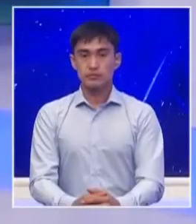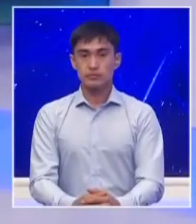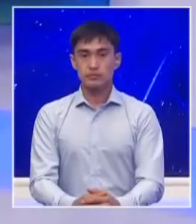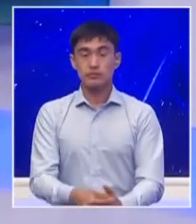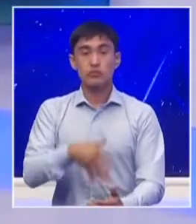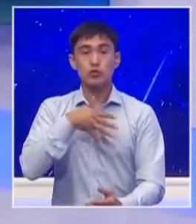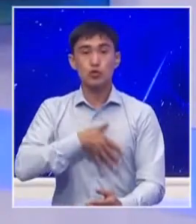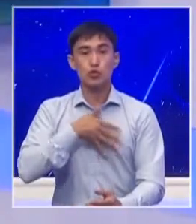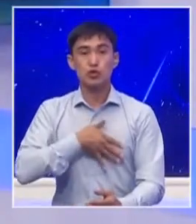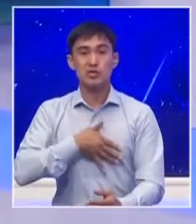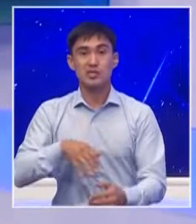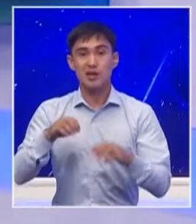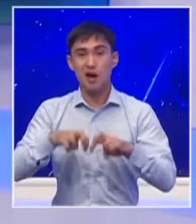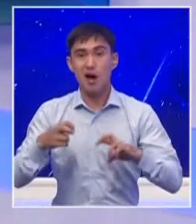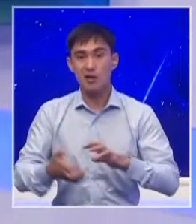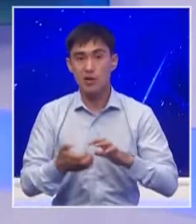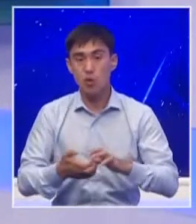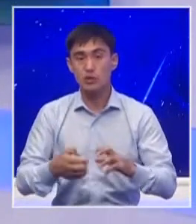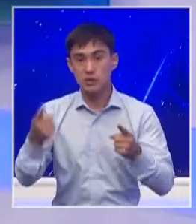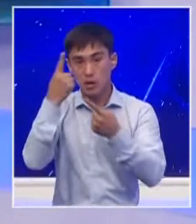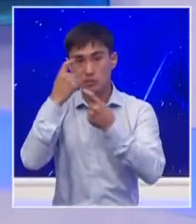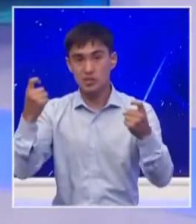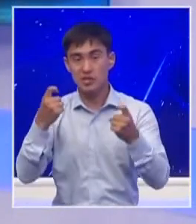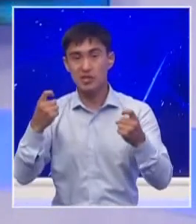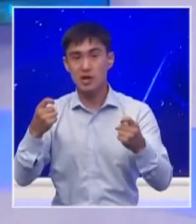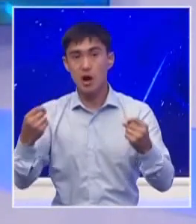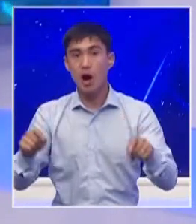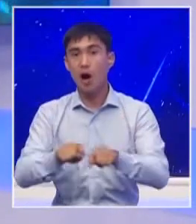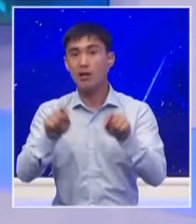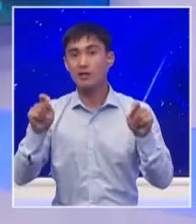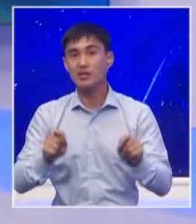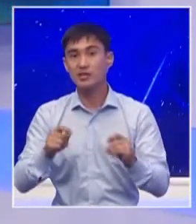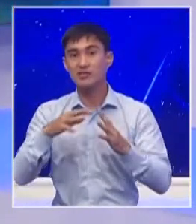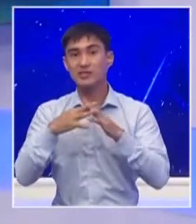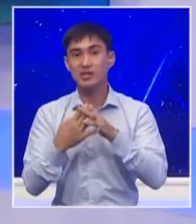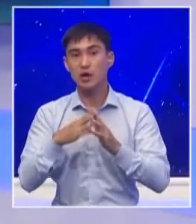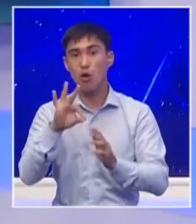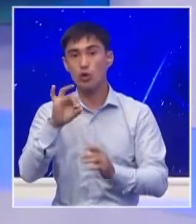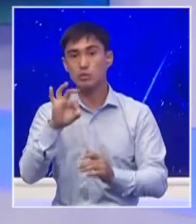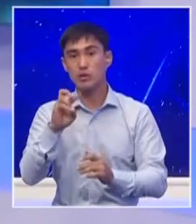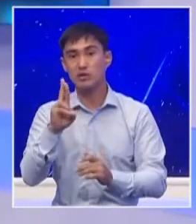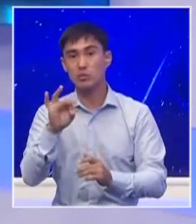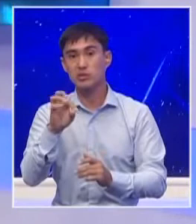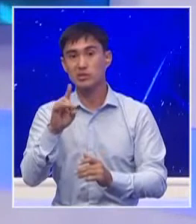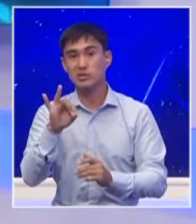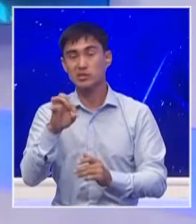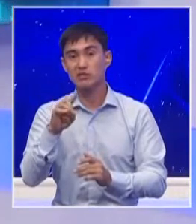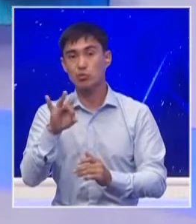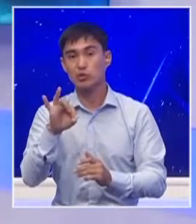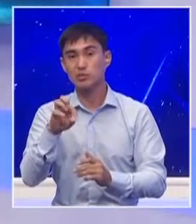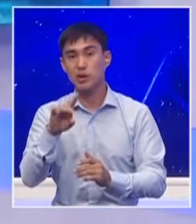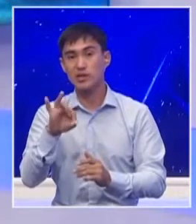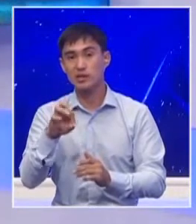грузинские археологи сообщили о сенсационном открытии силе разума не гмо нисского муниципалитета слоях